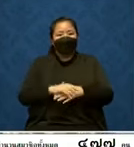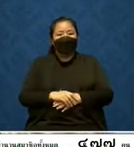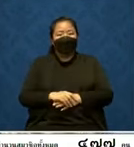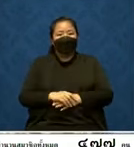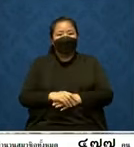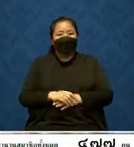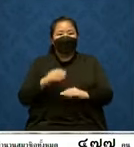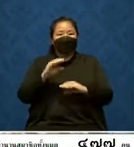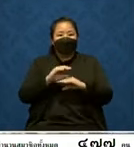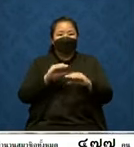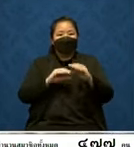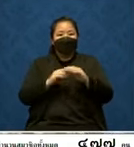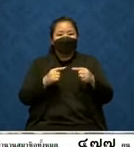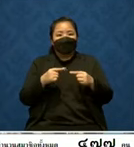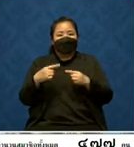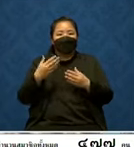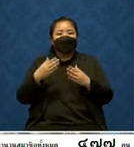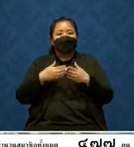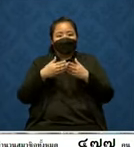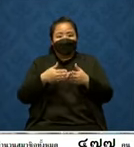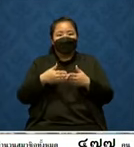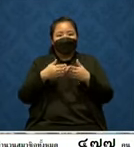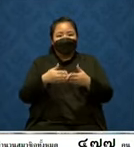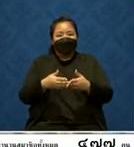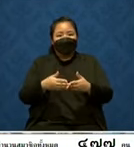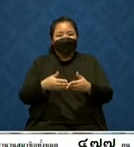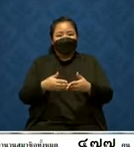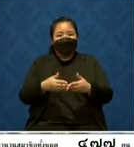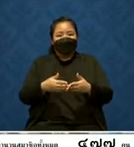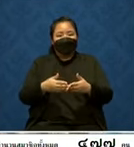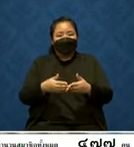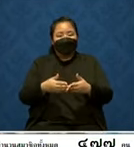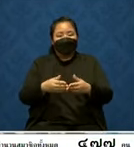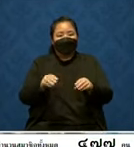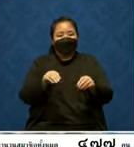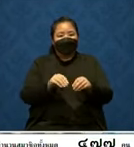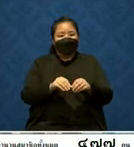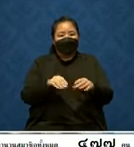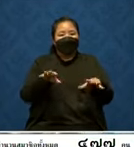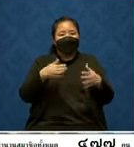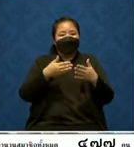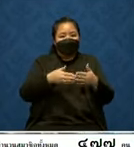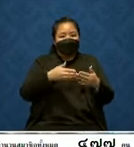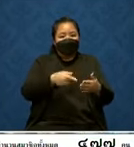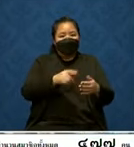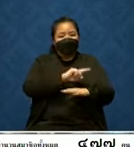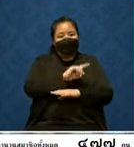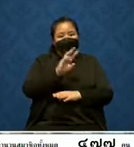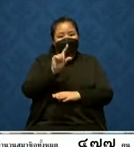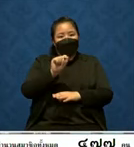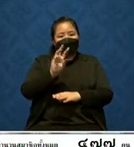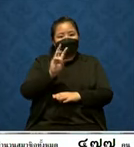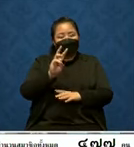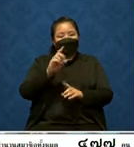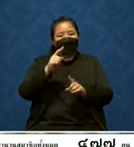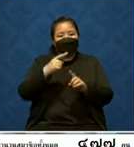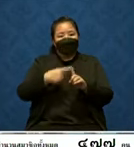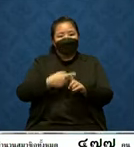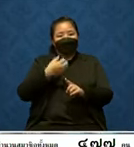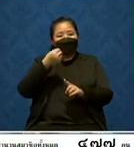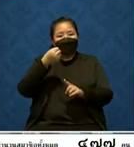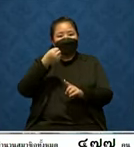โครงการต่อเรือตรวจการไกลฝั่ง6ลำเมื่อวันที่26พฤษภาคม2563ตกลง